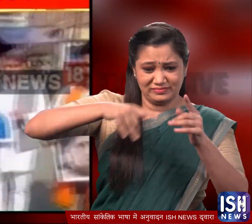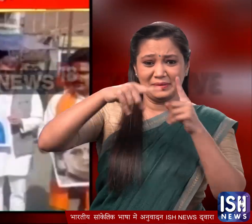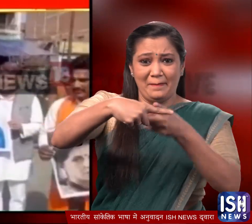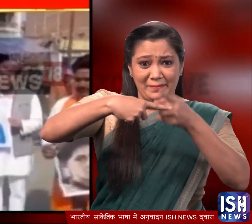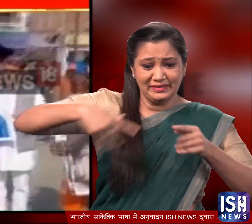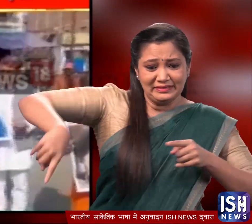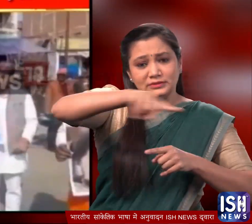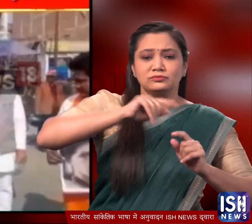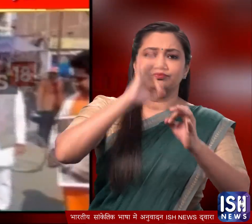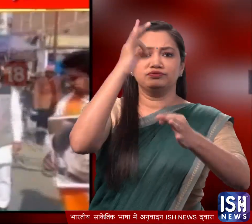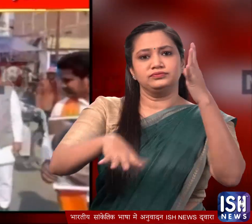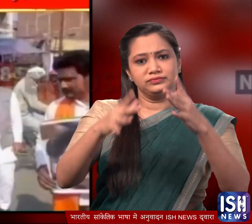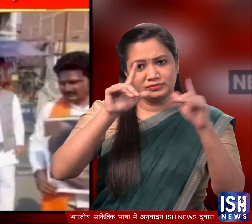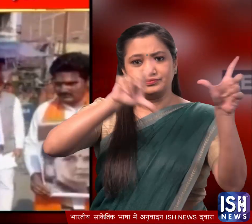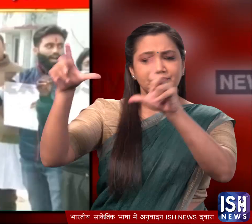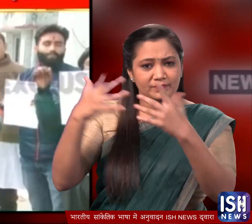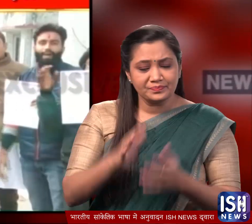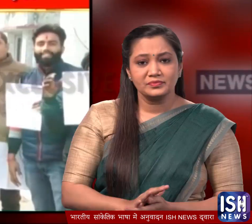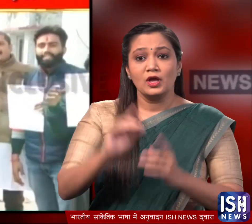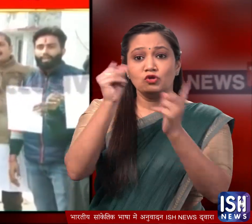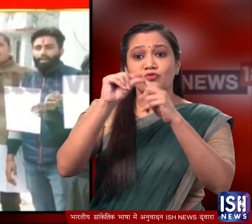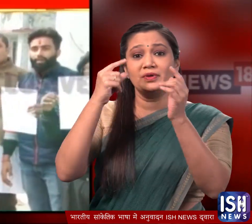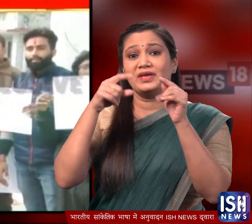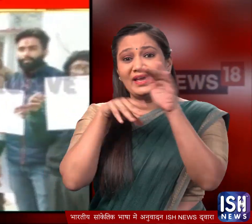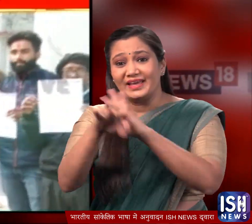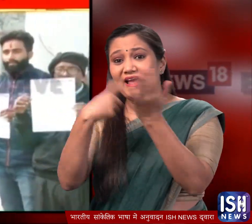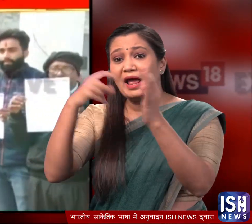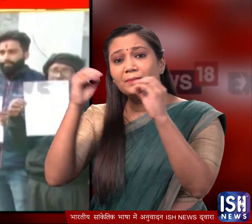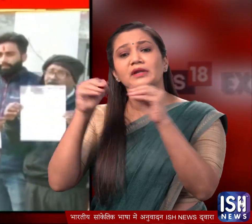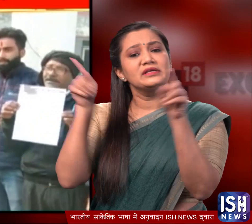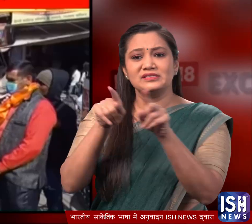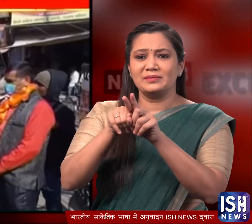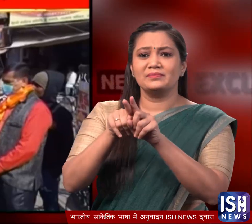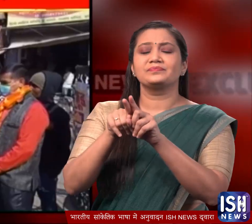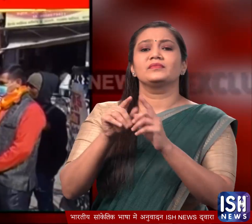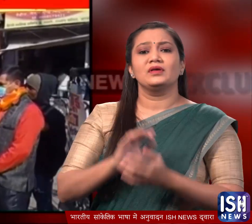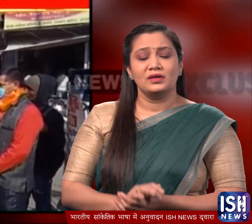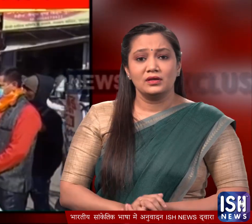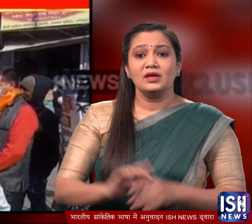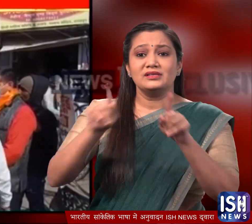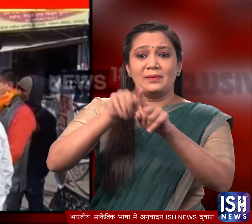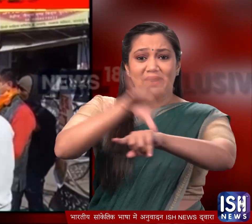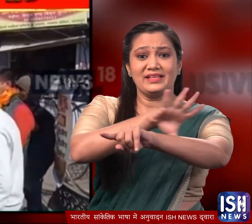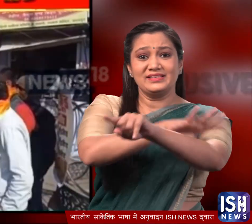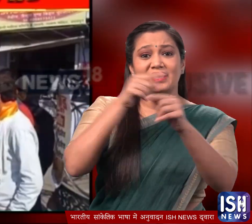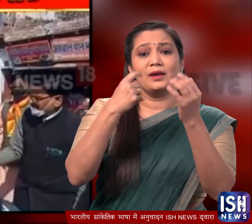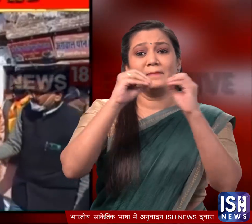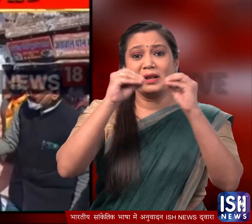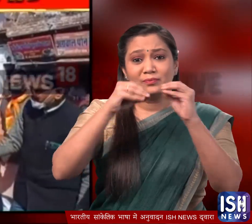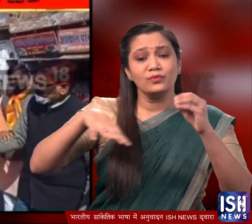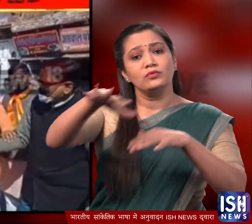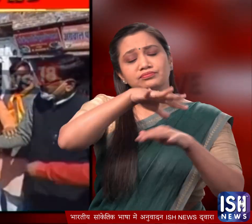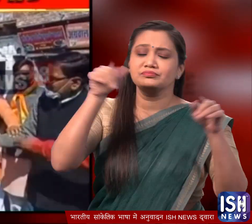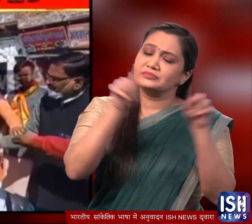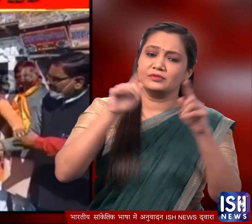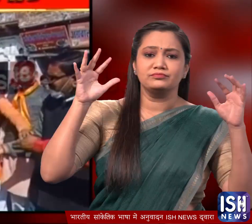अहम चौराहे पर तांडव के पोस्टर जलाने पहुंच गए। कुछ ऐसा ही विरोध यूपी के रायबरेली में भी हुआ। तो यूपी की सीमा से लगने वाले राजस्थान के भरतपुर